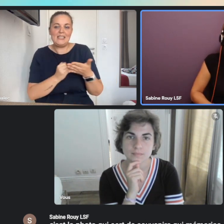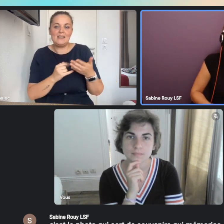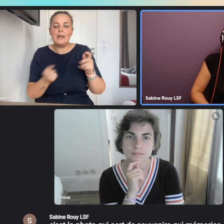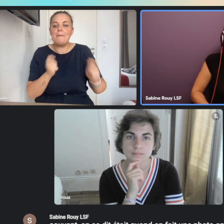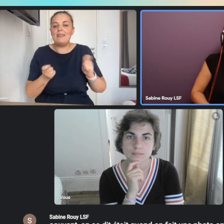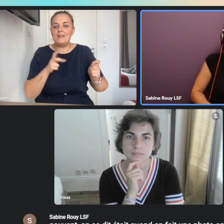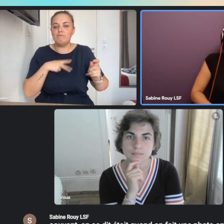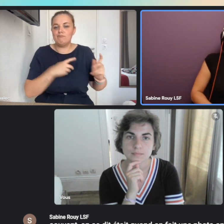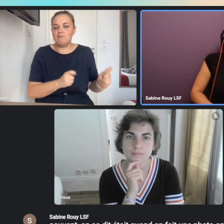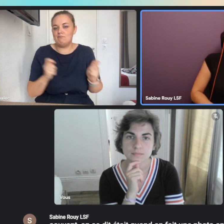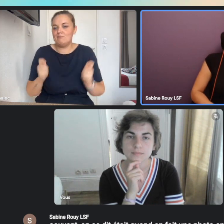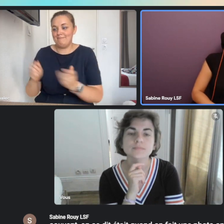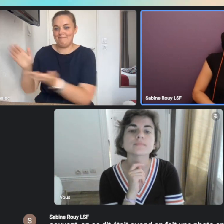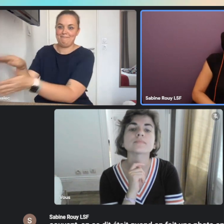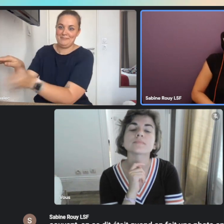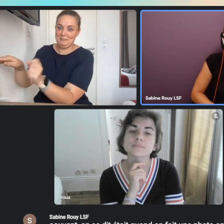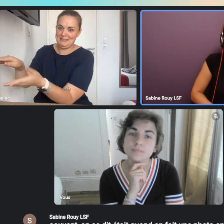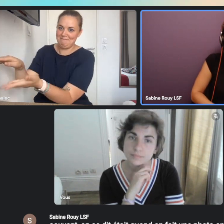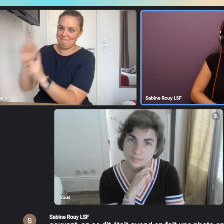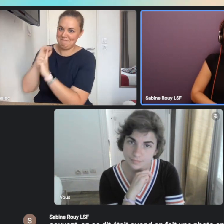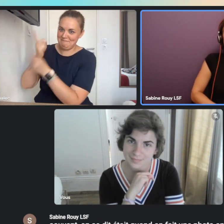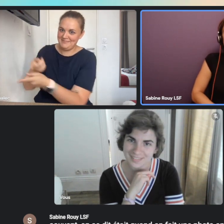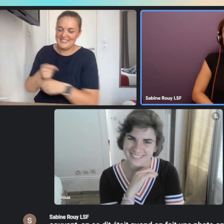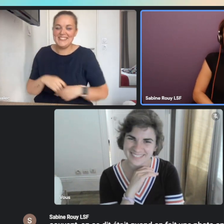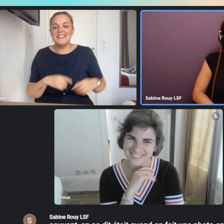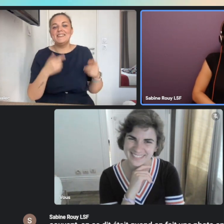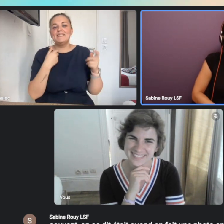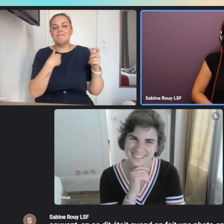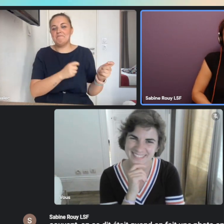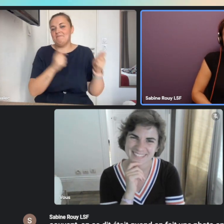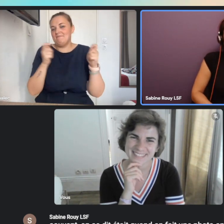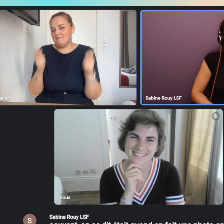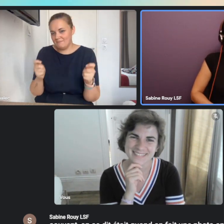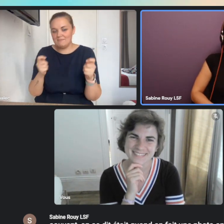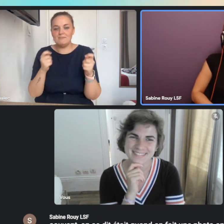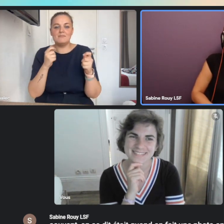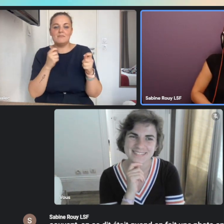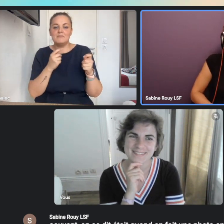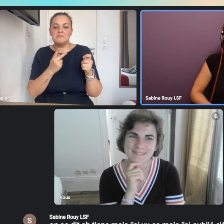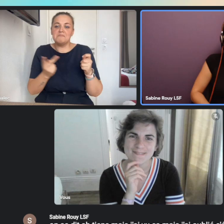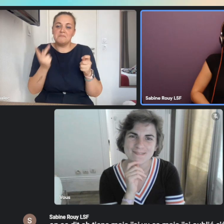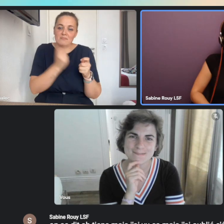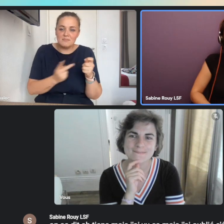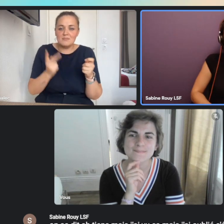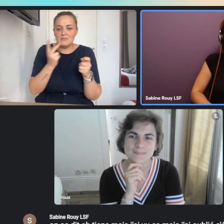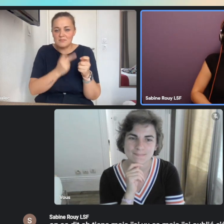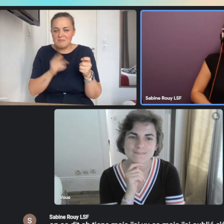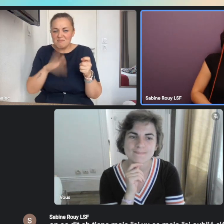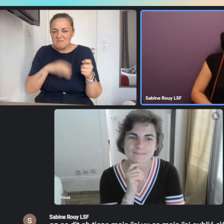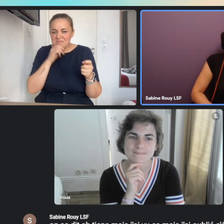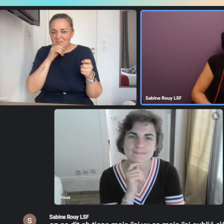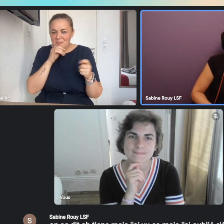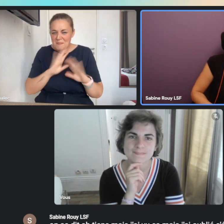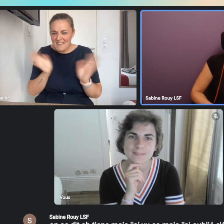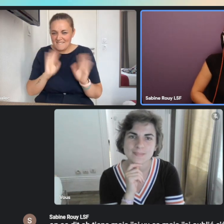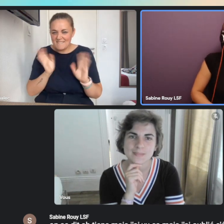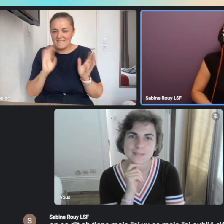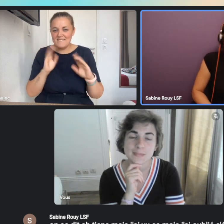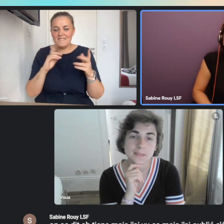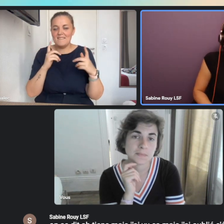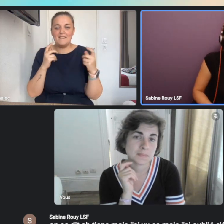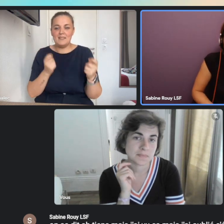de dessiner. Donc via ma tablette, donc voilà, que j'ai jusqu'à maintenant. Donc via ma tablette, j'ai essayé de faire des